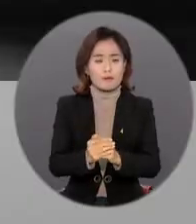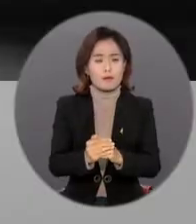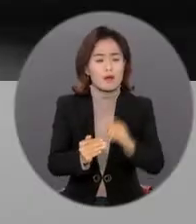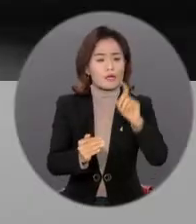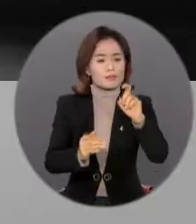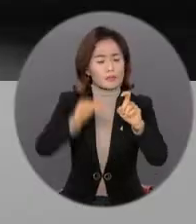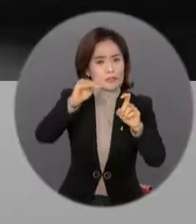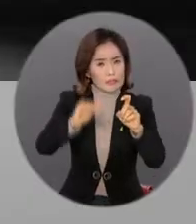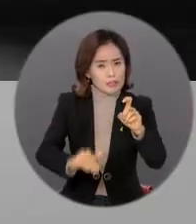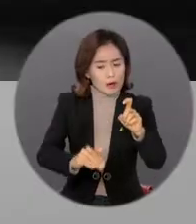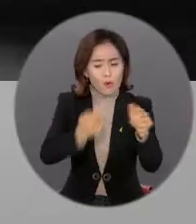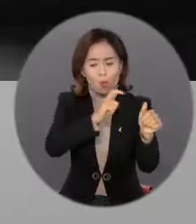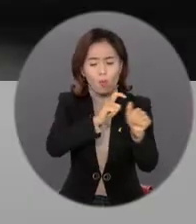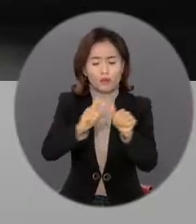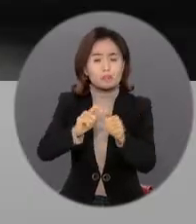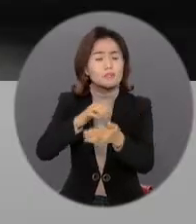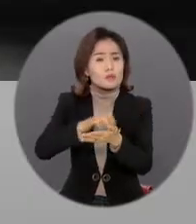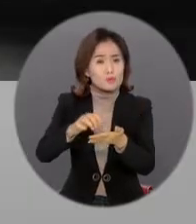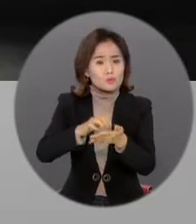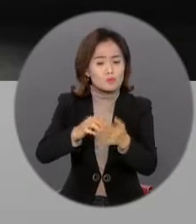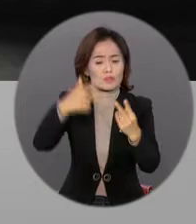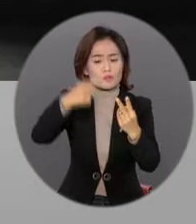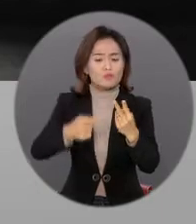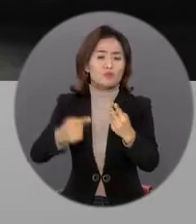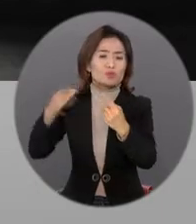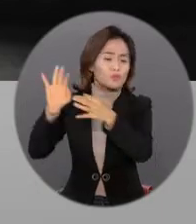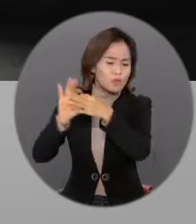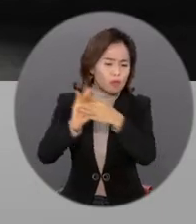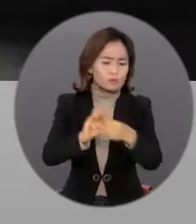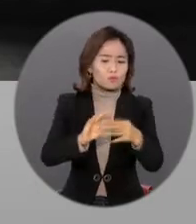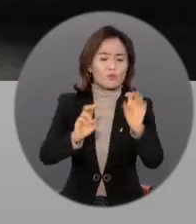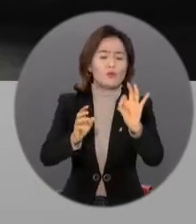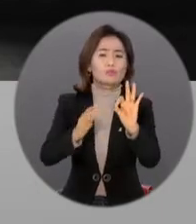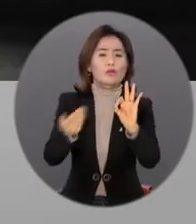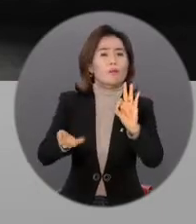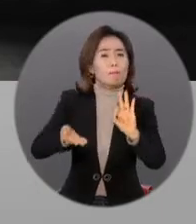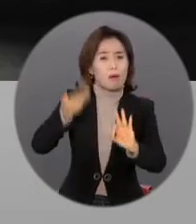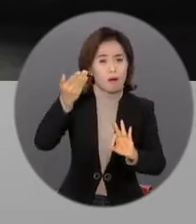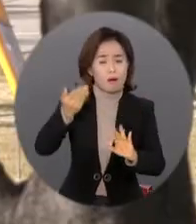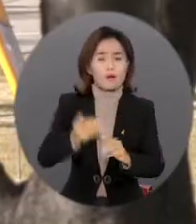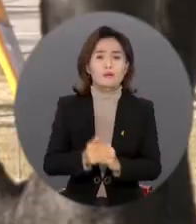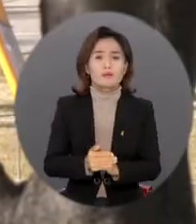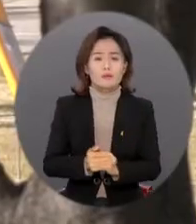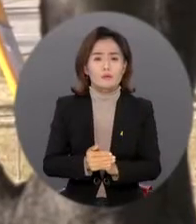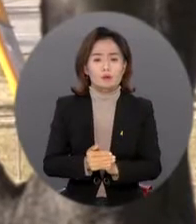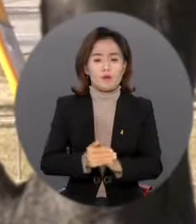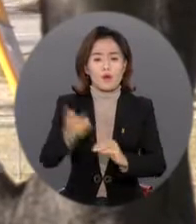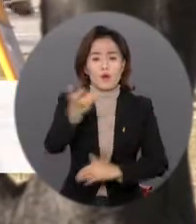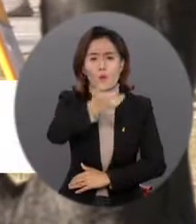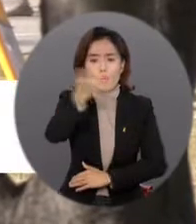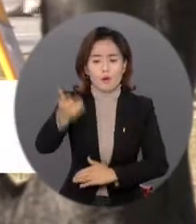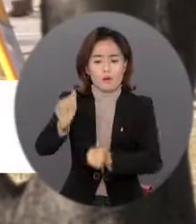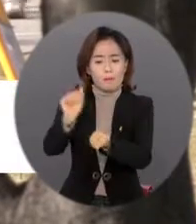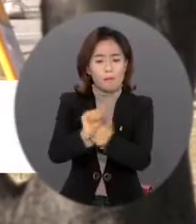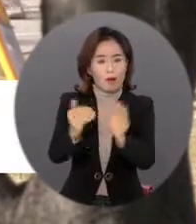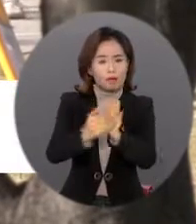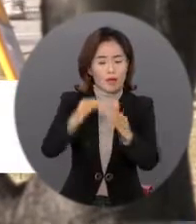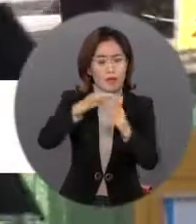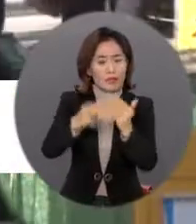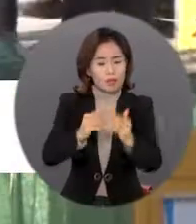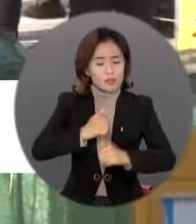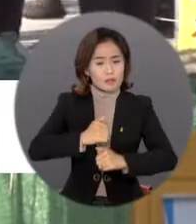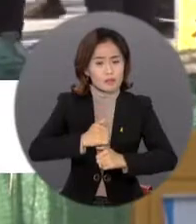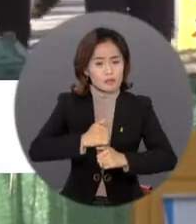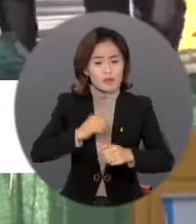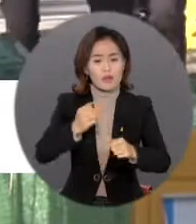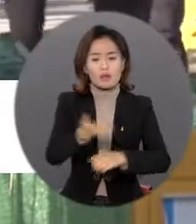한 자릿수를 기록하던 확진자도 2주 연속 두 자릿수를 기록하고 있습니다. 완화된 방역수칙과 시민들의 이동량